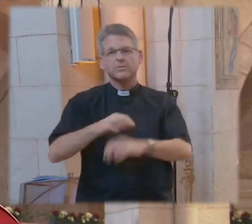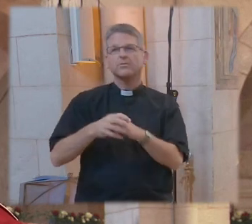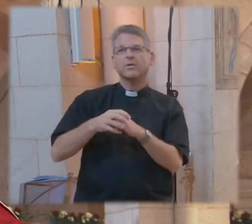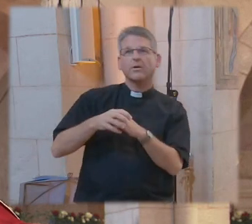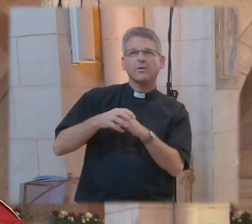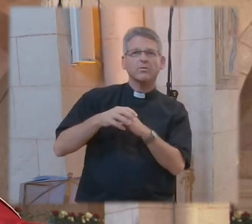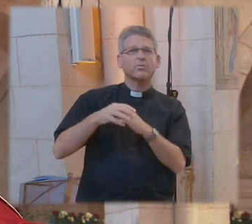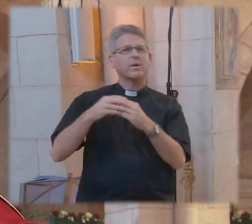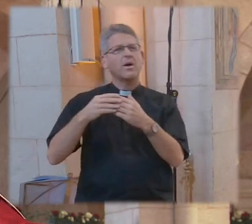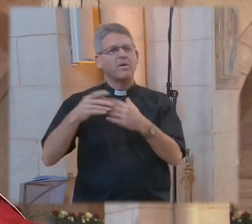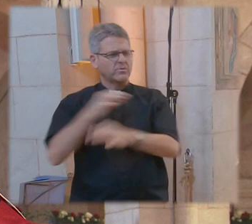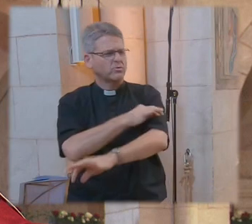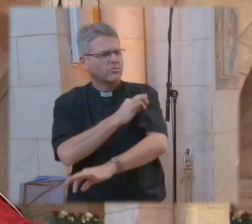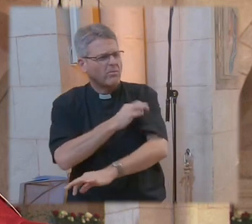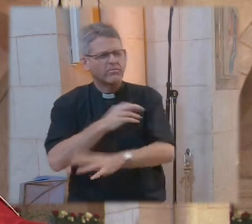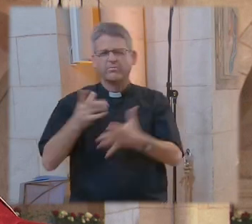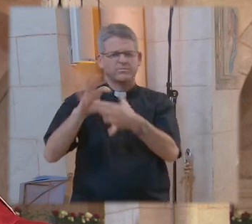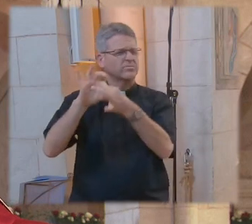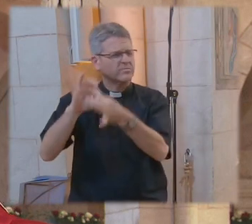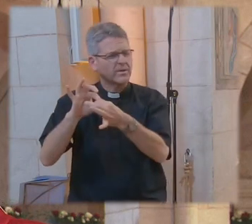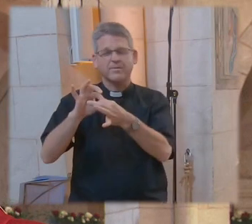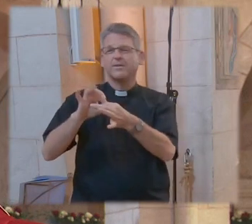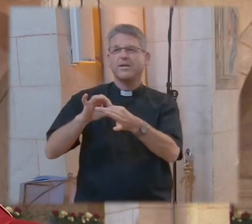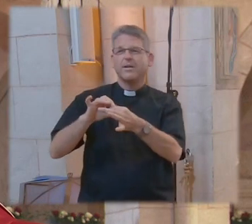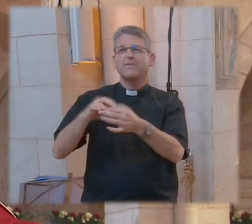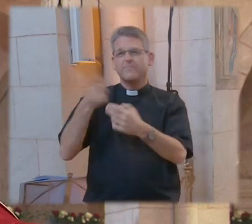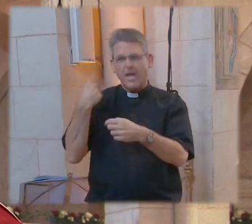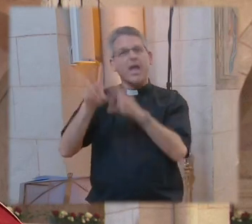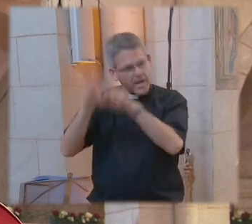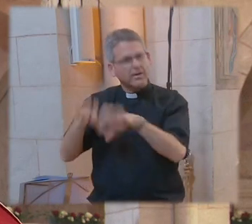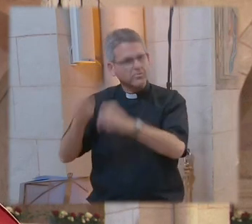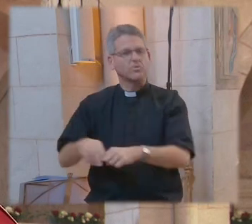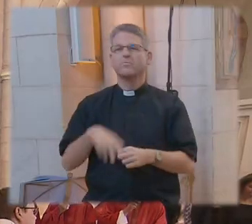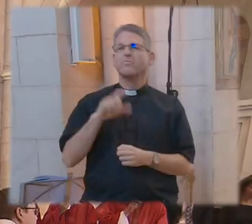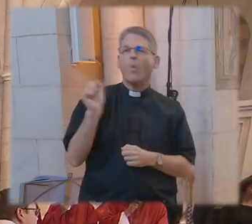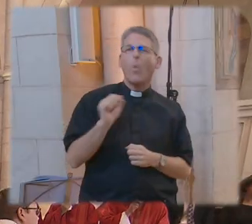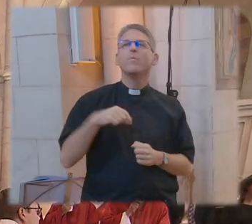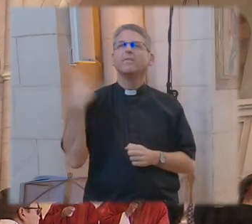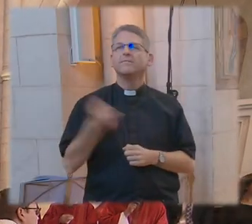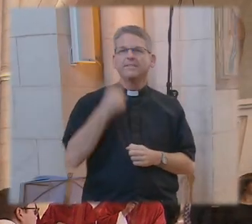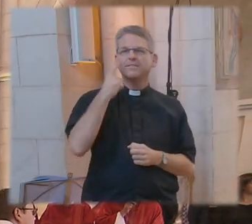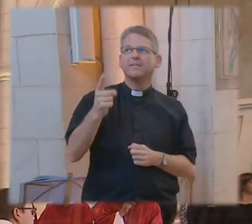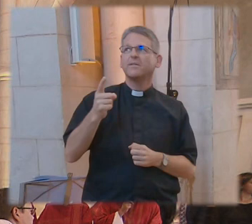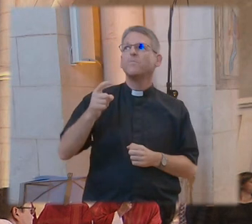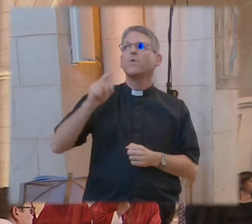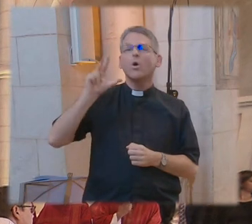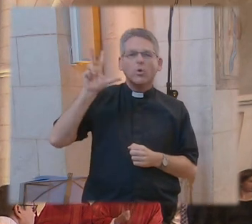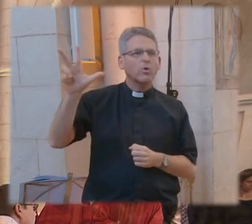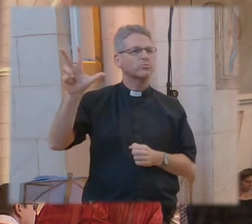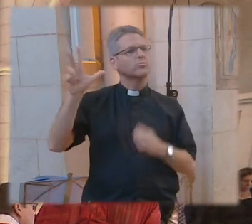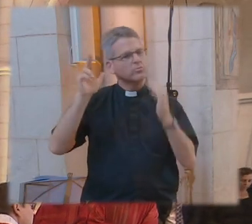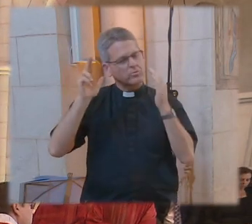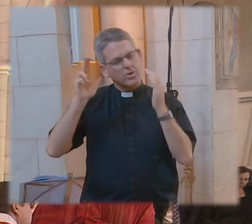wir damit unseren Glauben aus, dass Gott in seiner Liebe so treu zu uns Menschen steht, dass er sich zu unserem